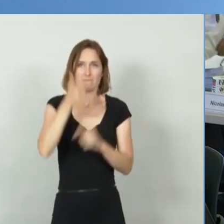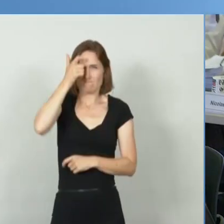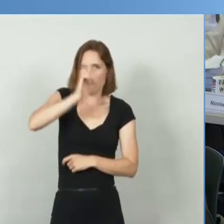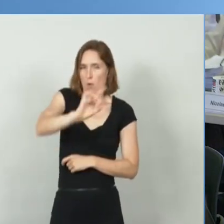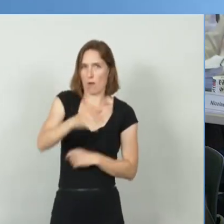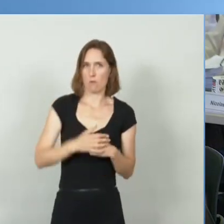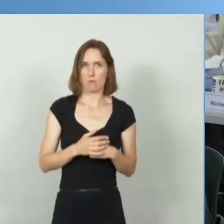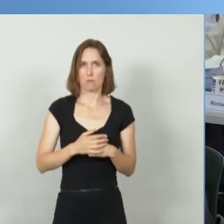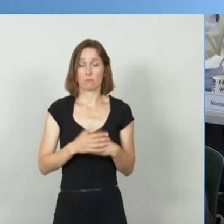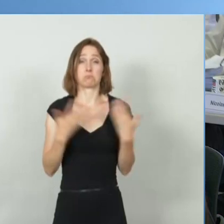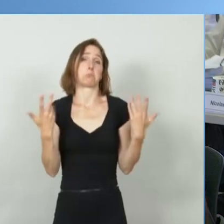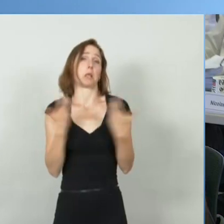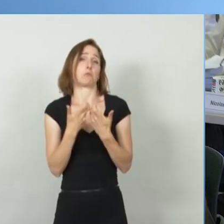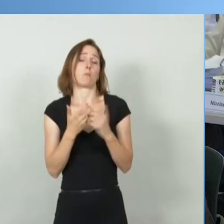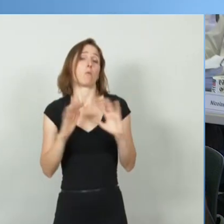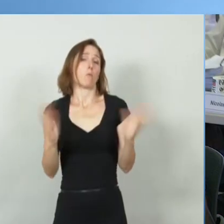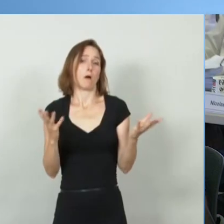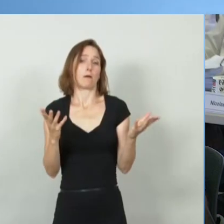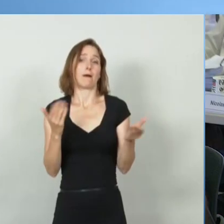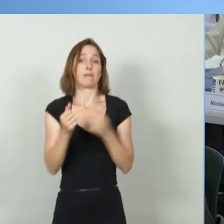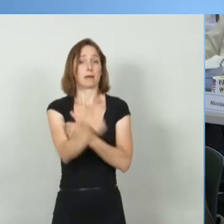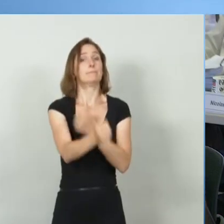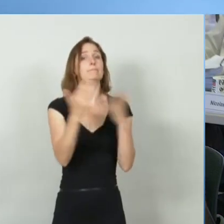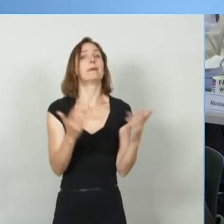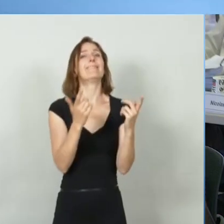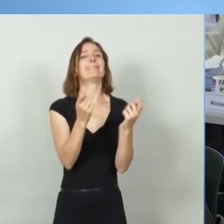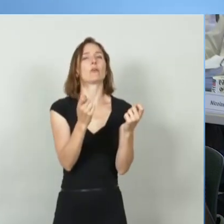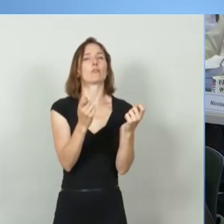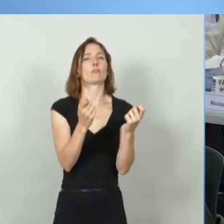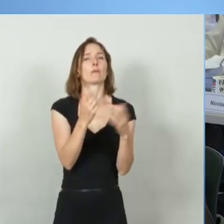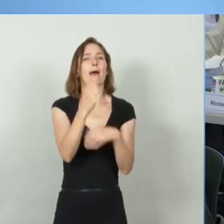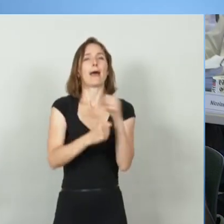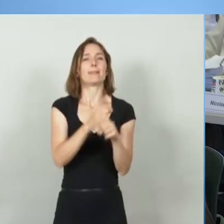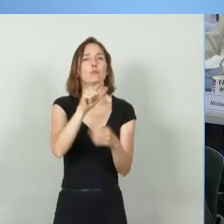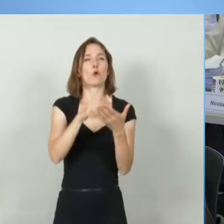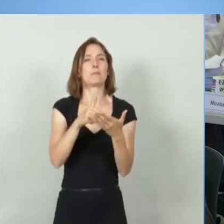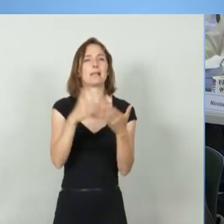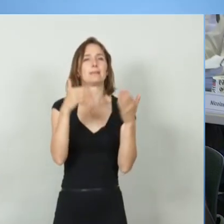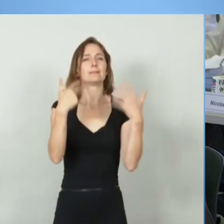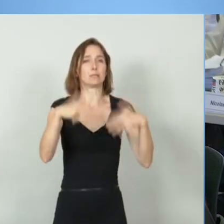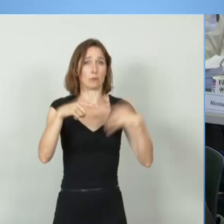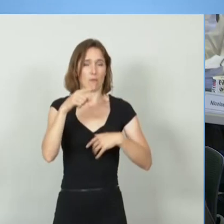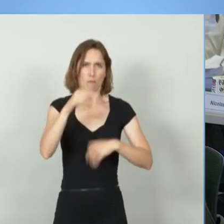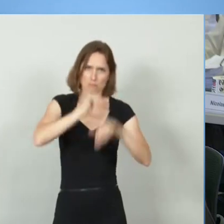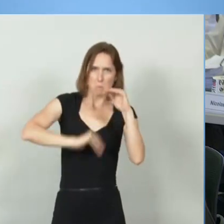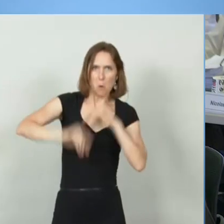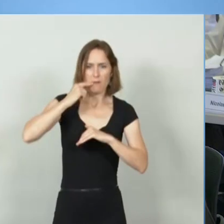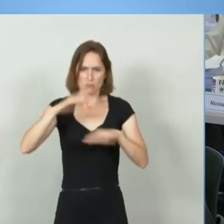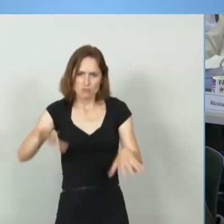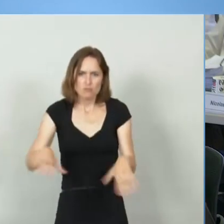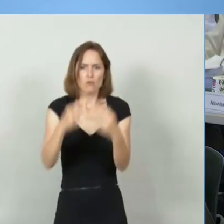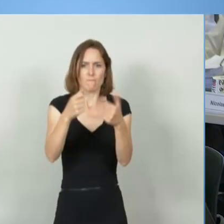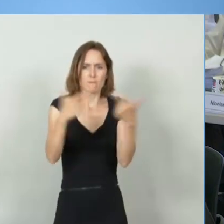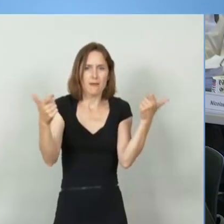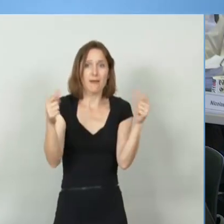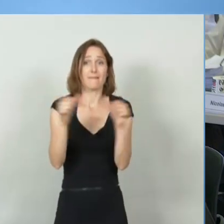dans le domaine des finances en 2018 vous faites un plan de sauvegarde un plan d'austérité en clair qui sabre les